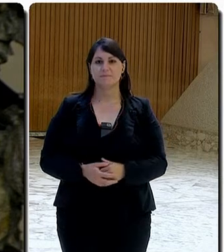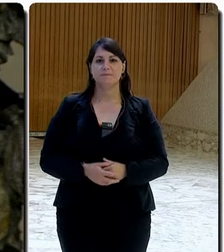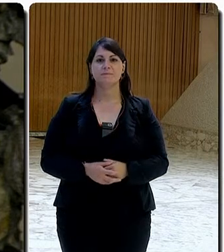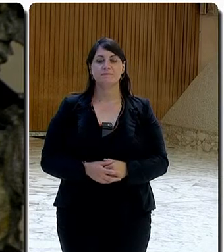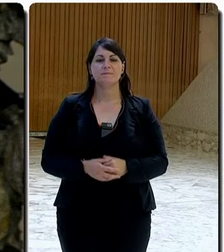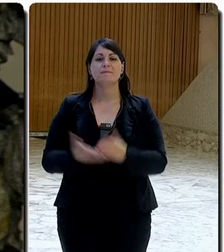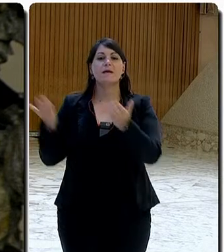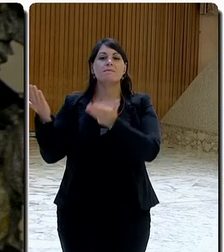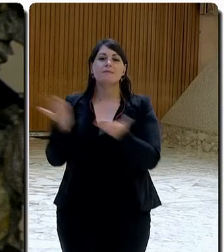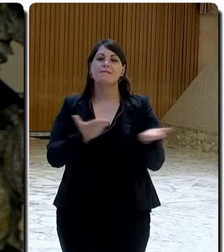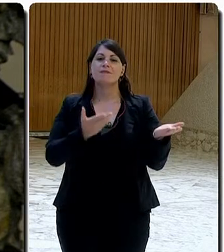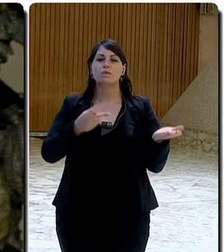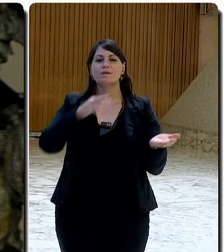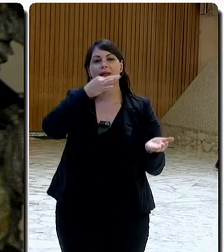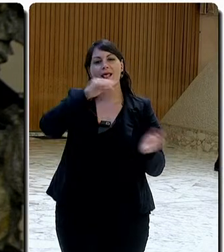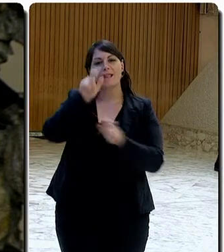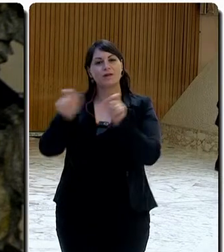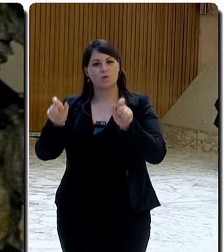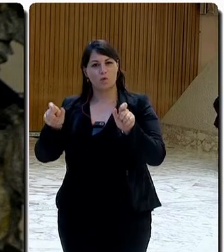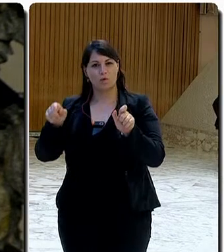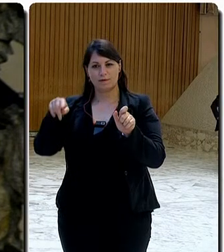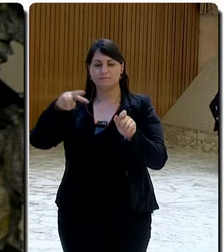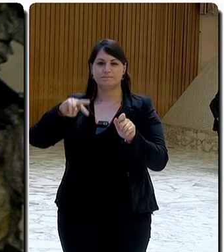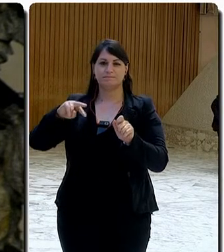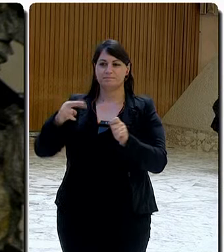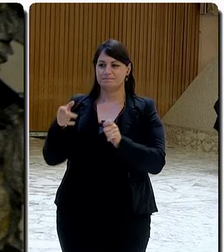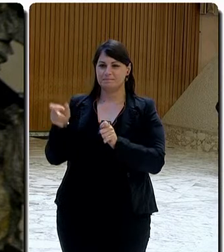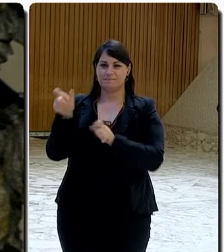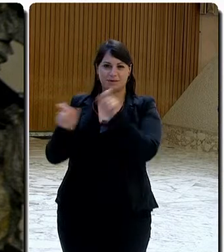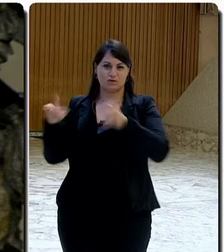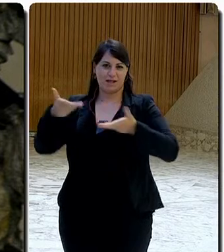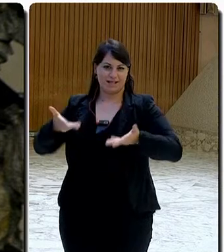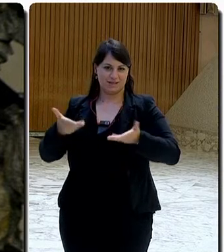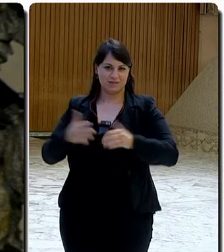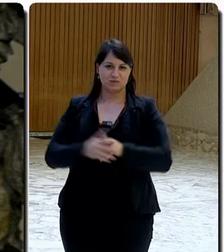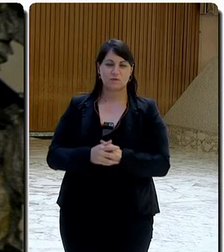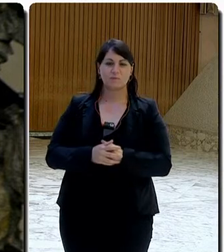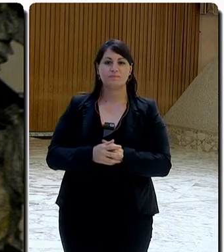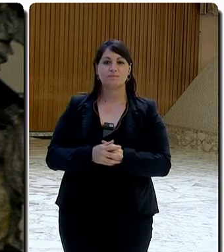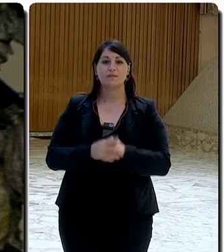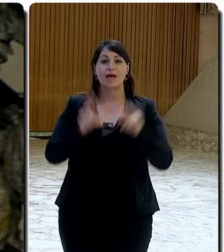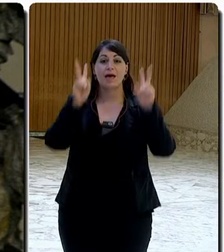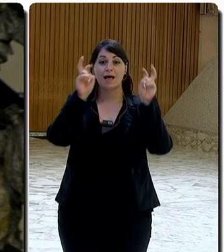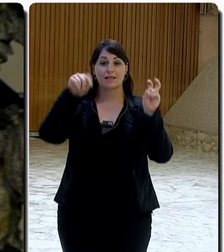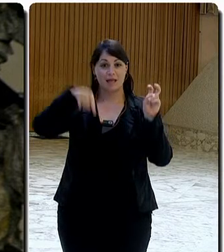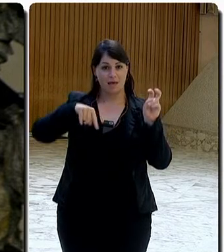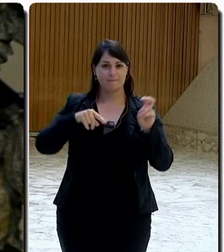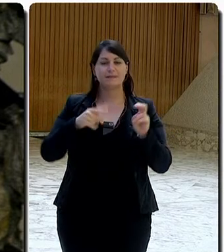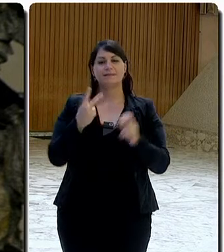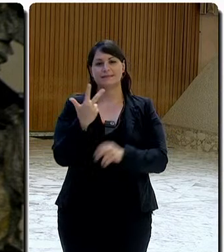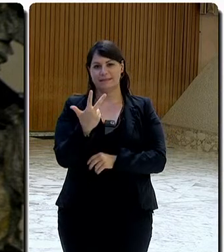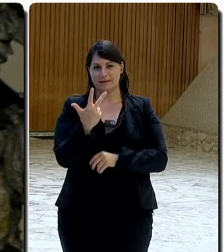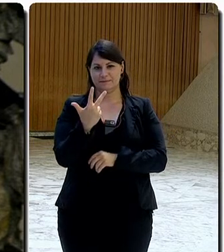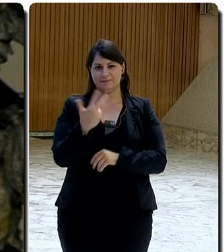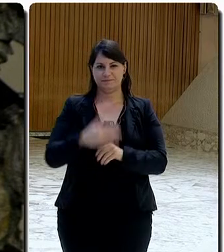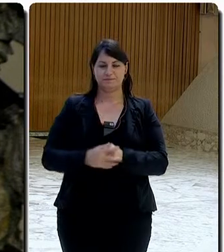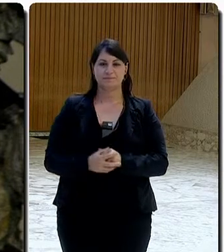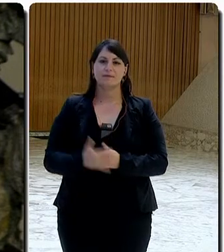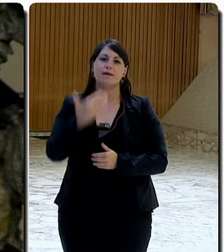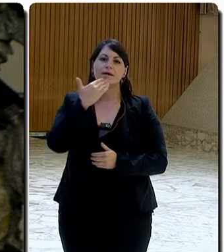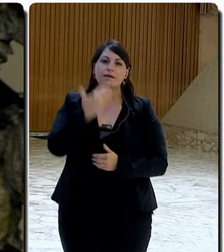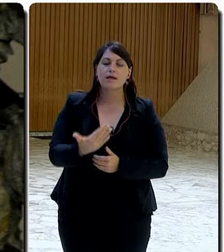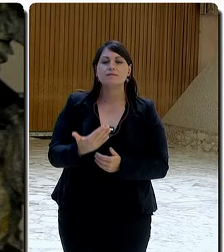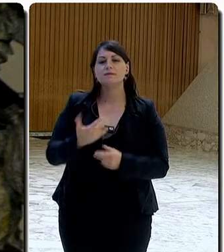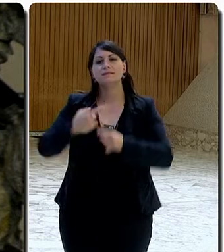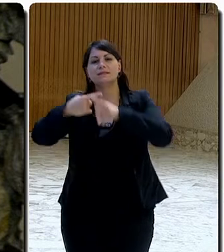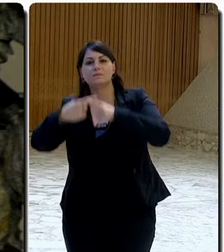Chiesa di domani. Sono tre i temi che affronteremo in questa ora grazie alla testimonianza e alle